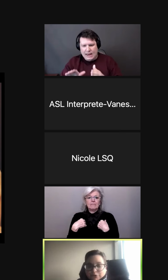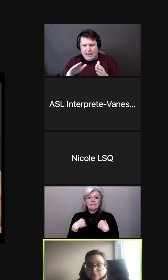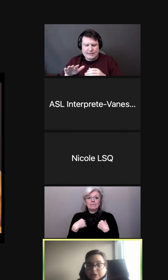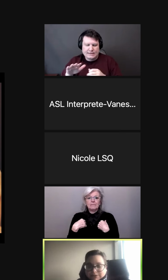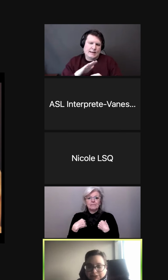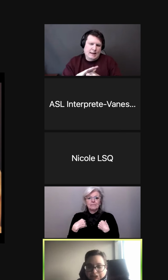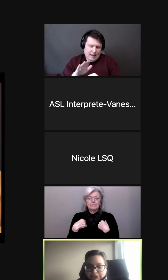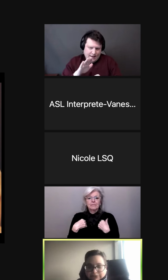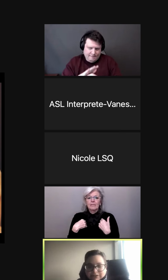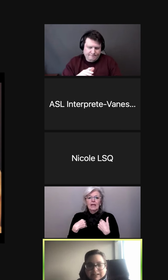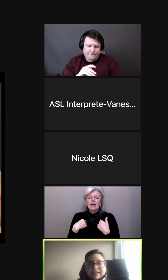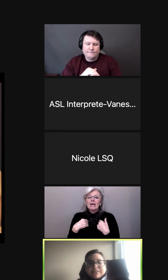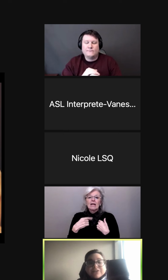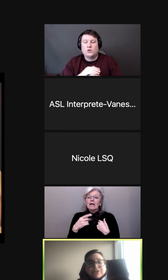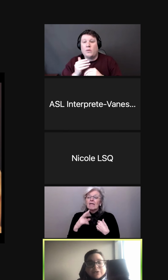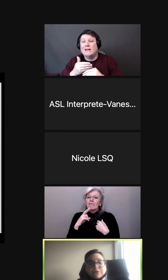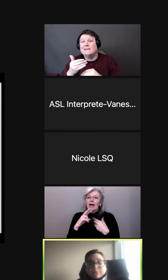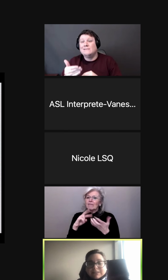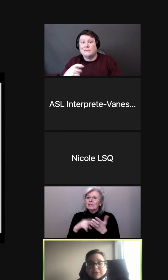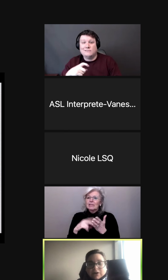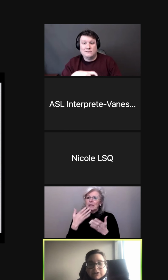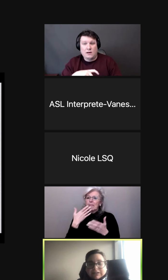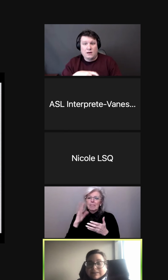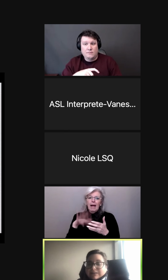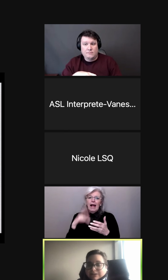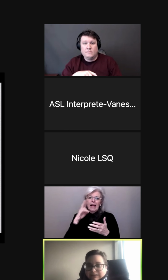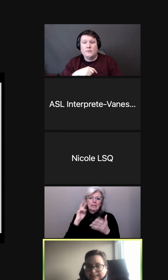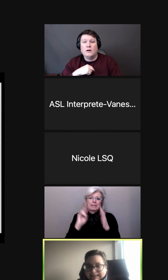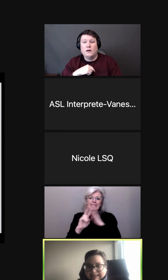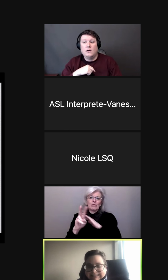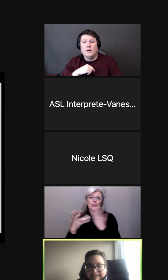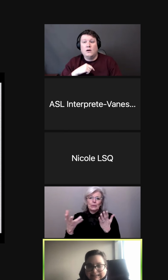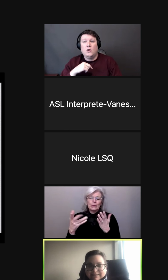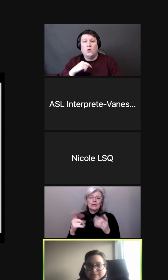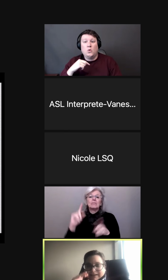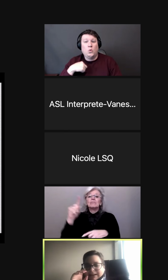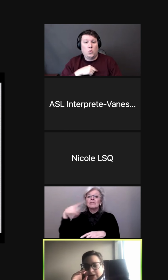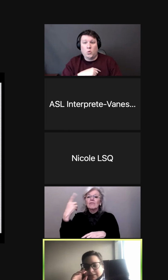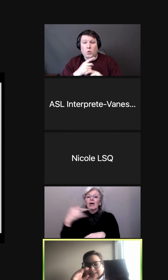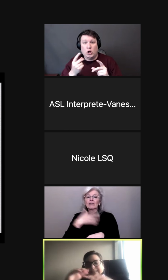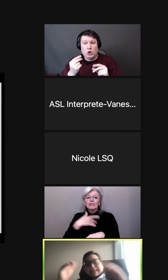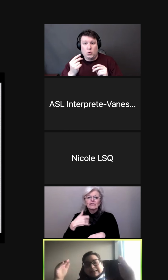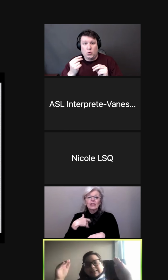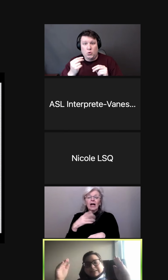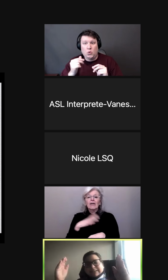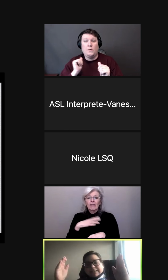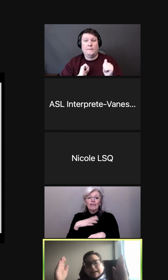bien prévu les choses et la prochaine fois que j'ai eu la chance de créer un spectacle, ça s'appelait